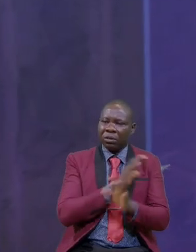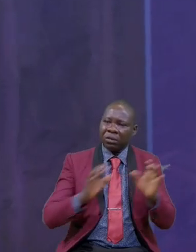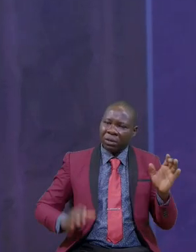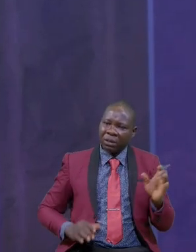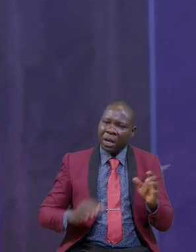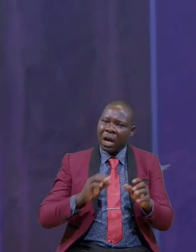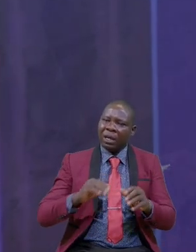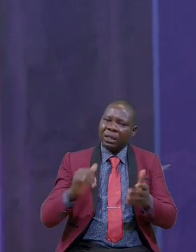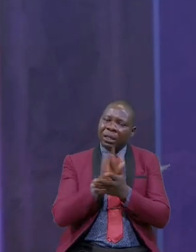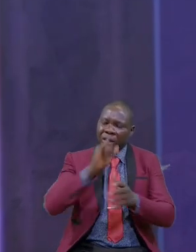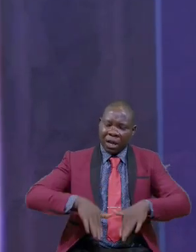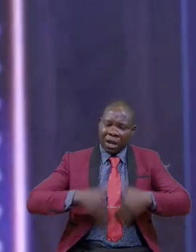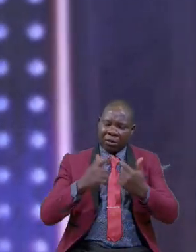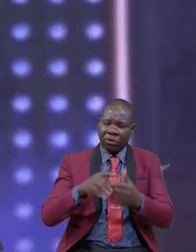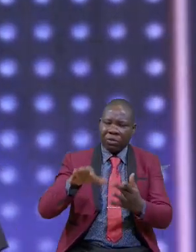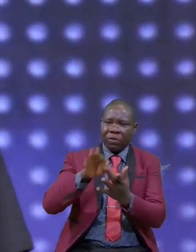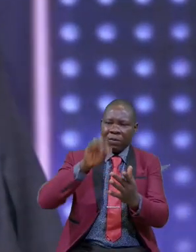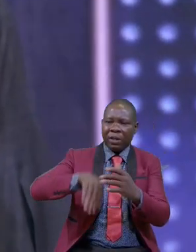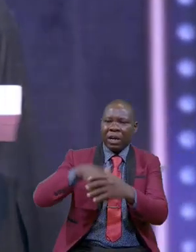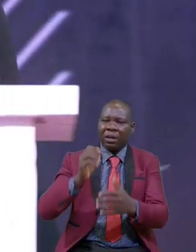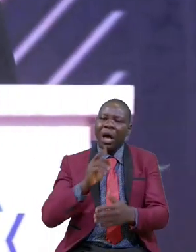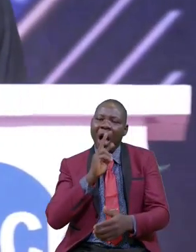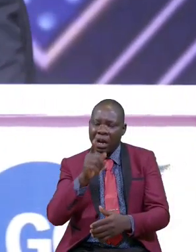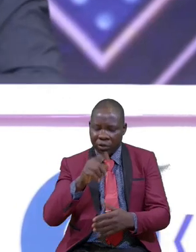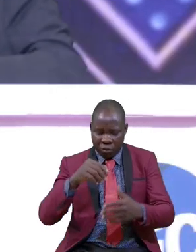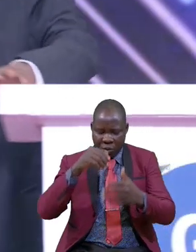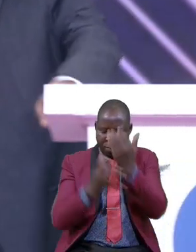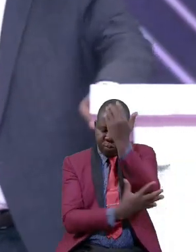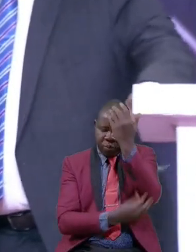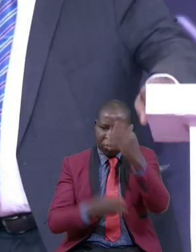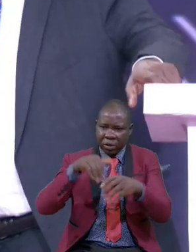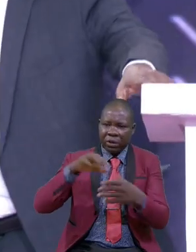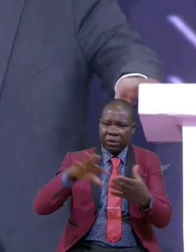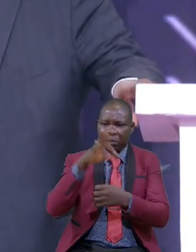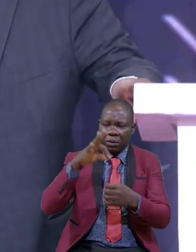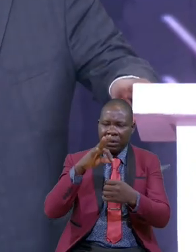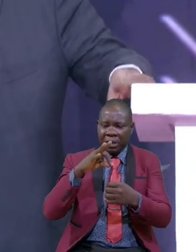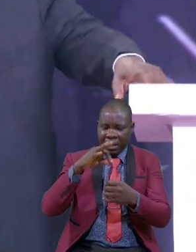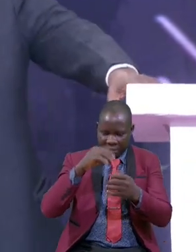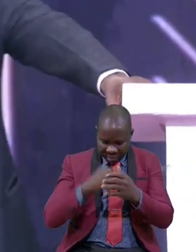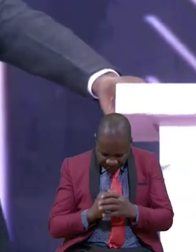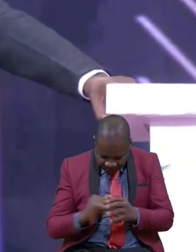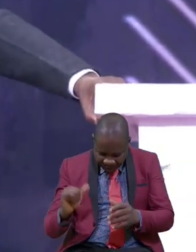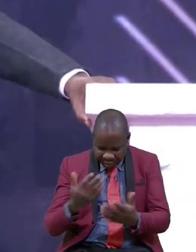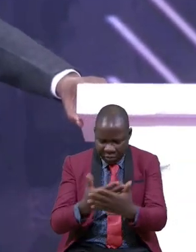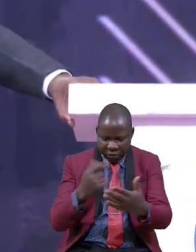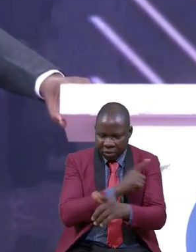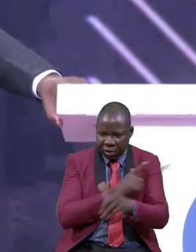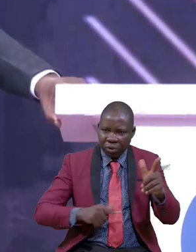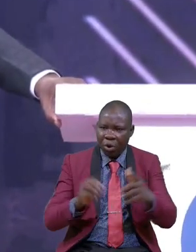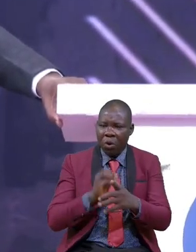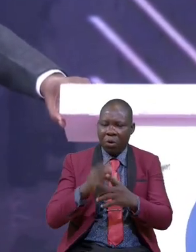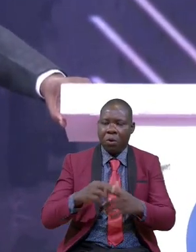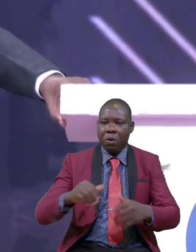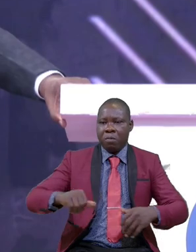esprit? Est-ce que tu es contrit d'esprit? Est-ce que tu fléchis devant le Seigneur? Ou bien tu viens en te vantant,